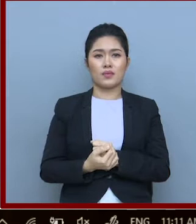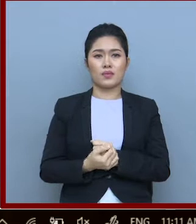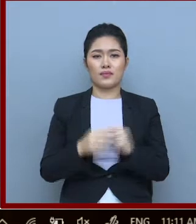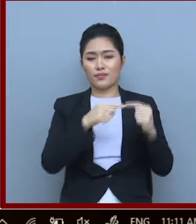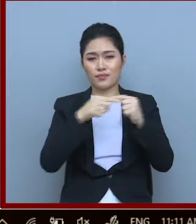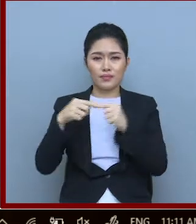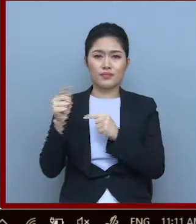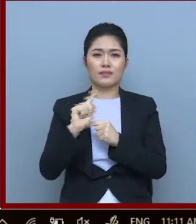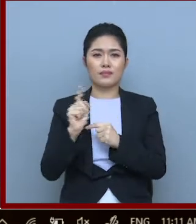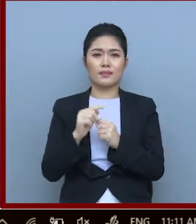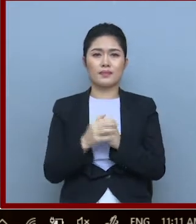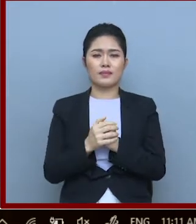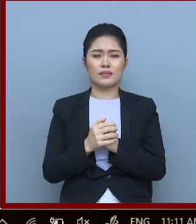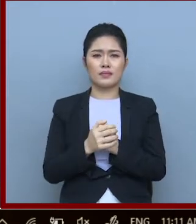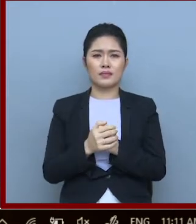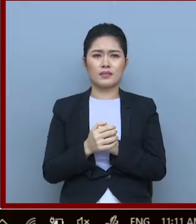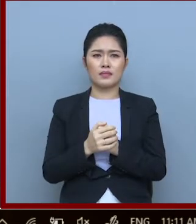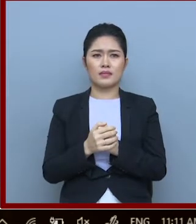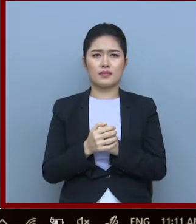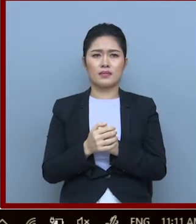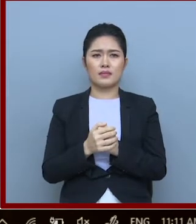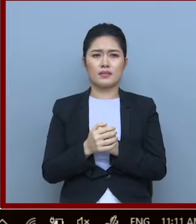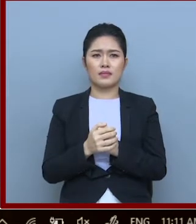แล้วก็ไปที่ blink ครับ